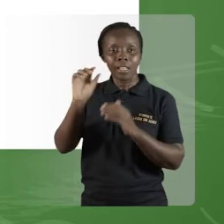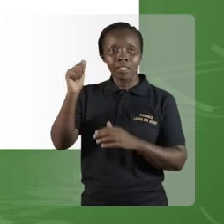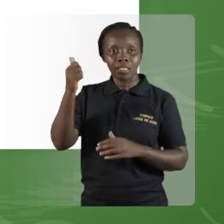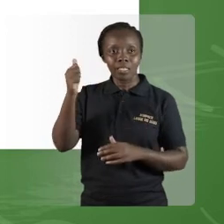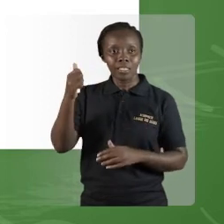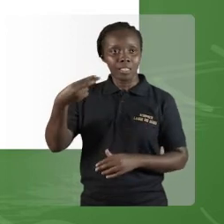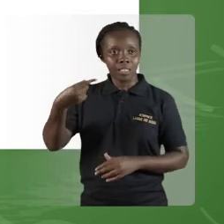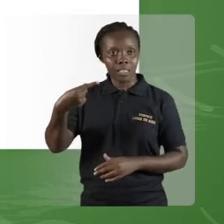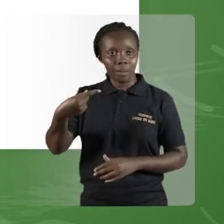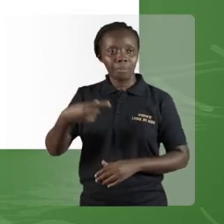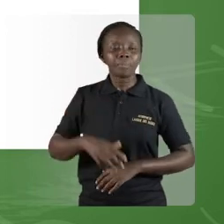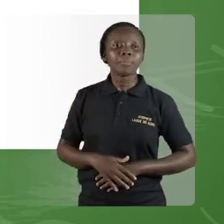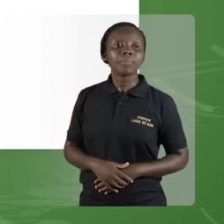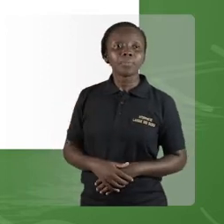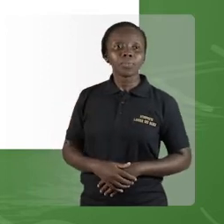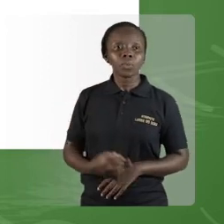2.1.